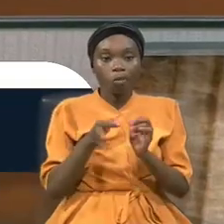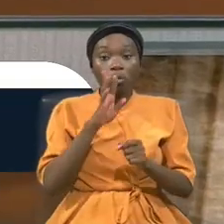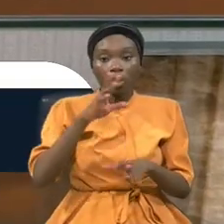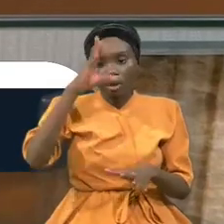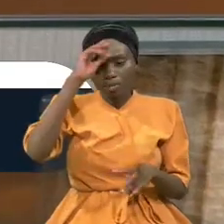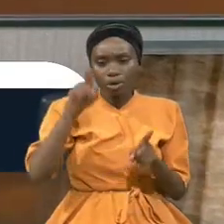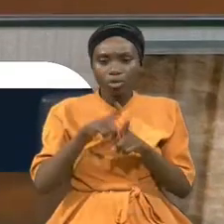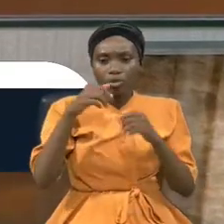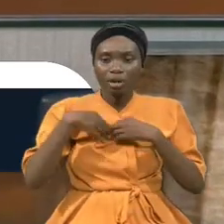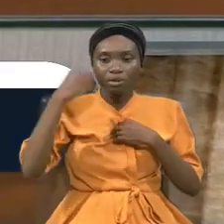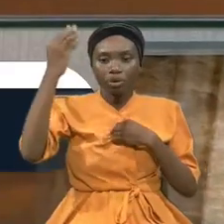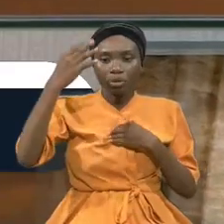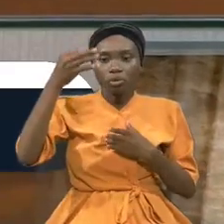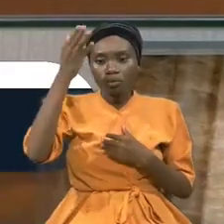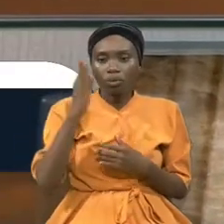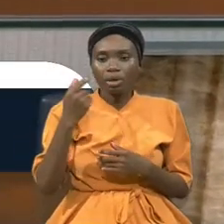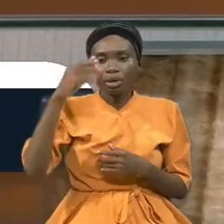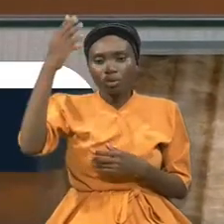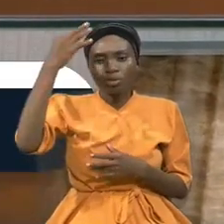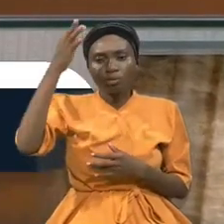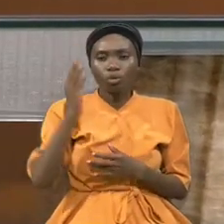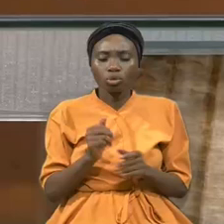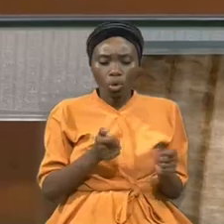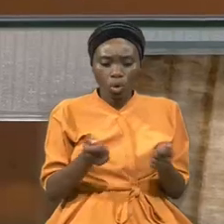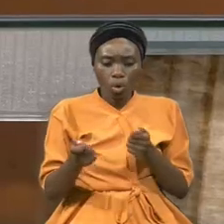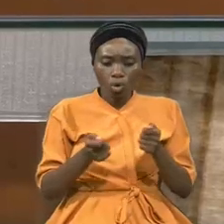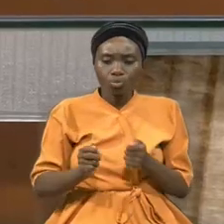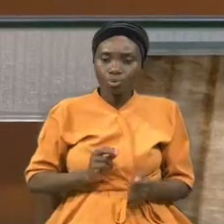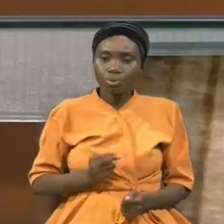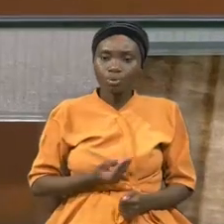avez la grâce de Dieu nous contrôle,